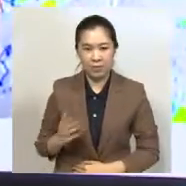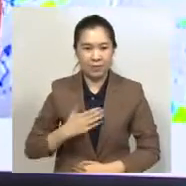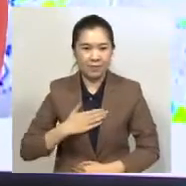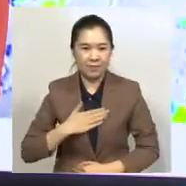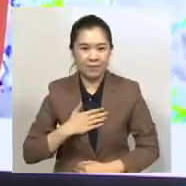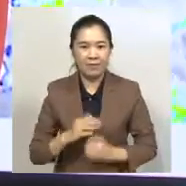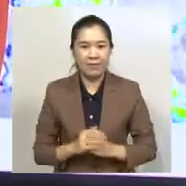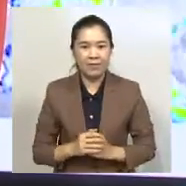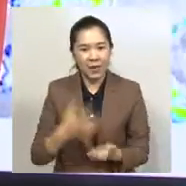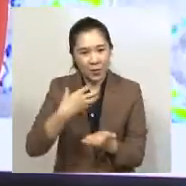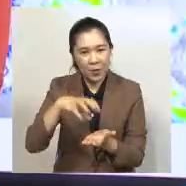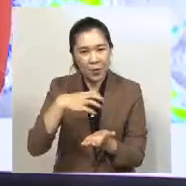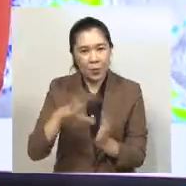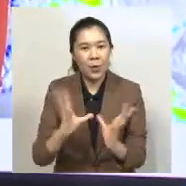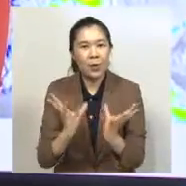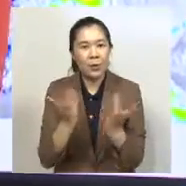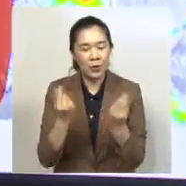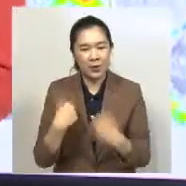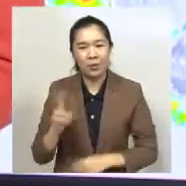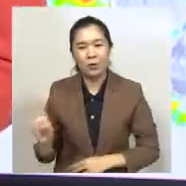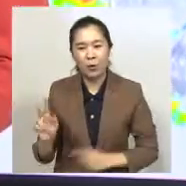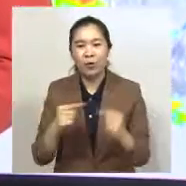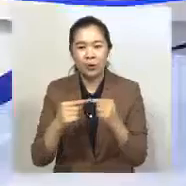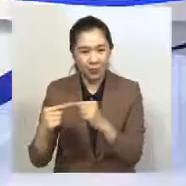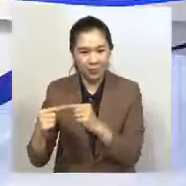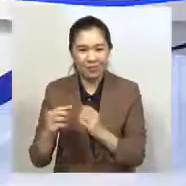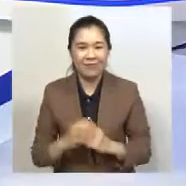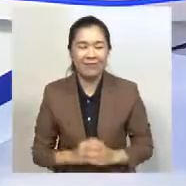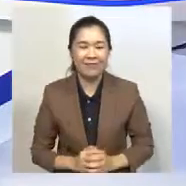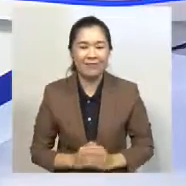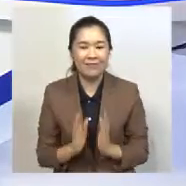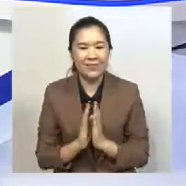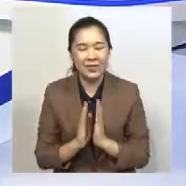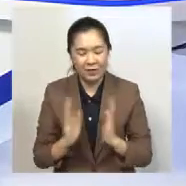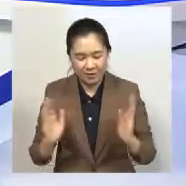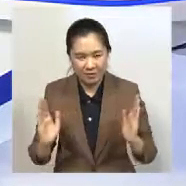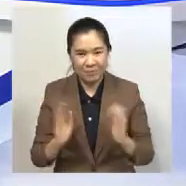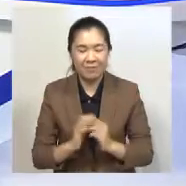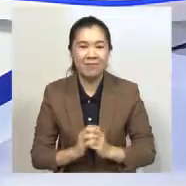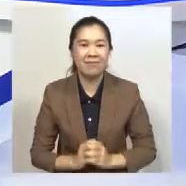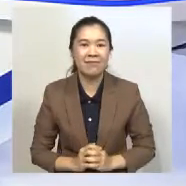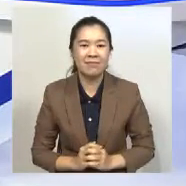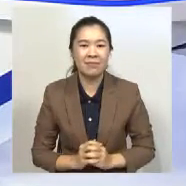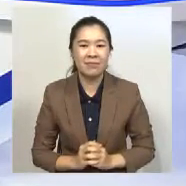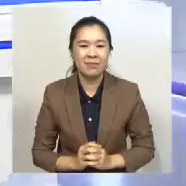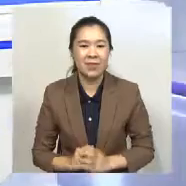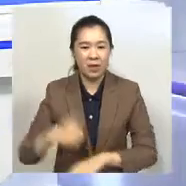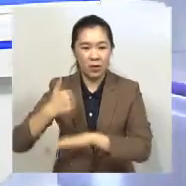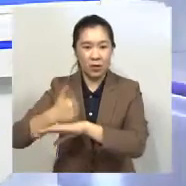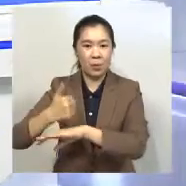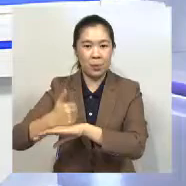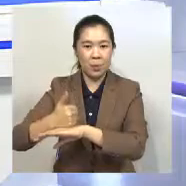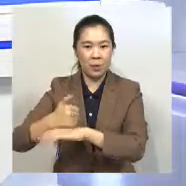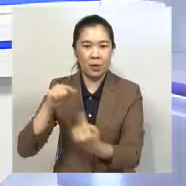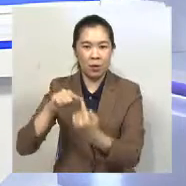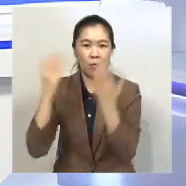ทยาส่งท้ายเพียงเท่านี้ช่วงนี้กลับไปทางสถานีค่ะ ค่ะขอบคุณนะคะคุณจันทิมานะคะและท่านอธิบดีกร